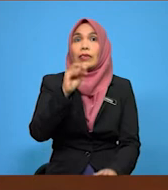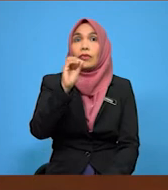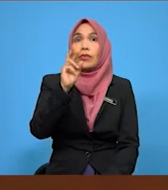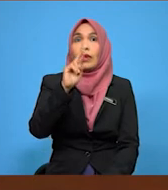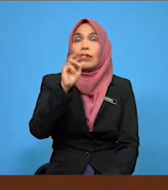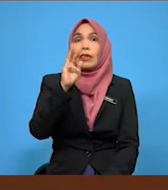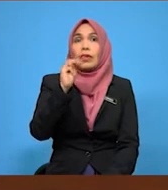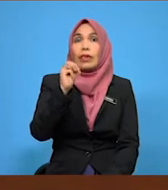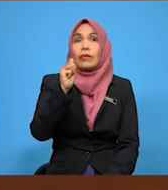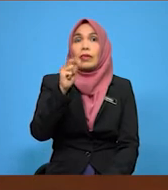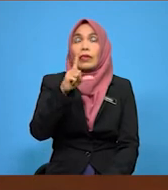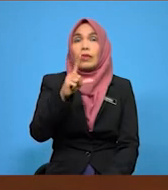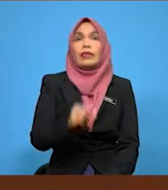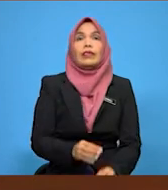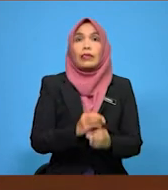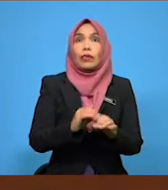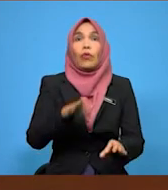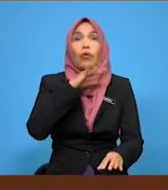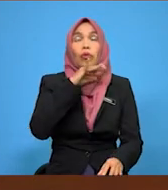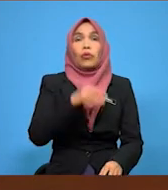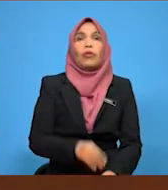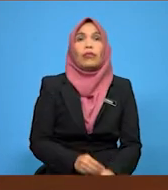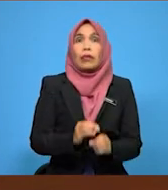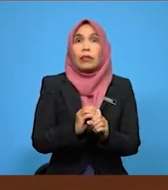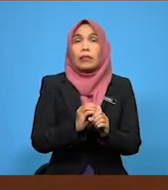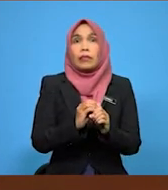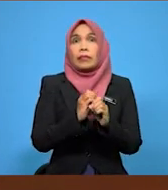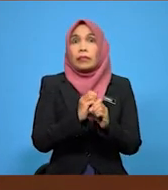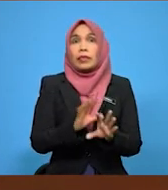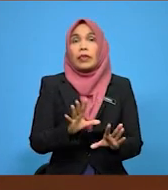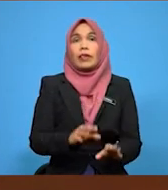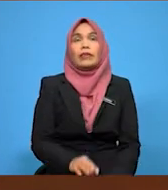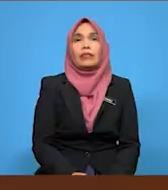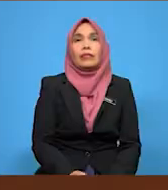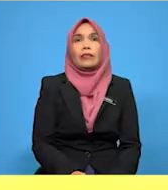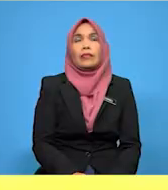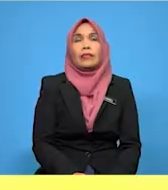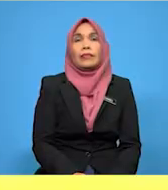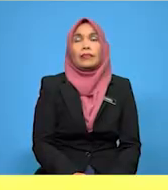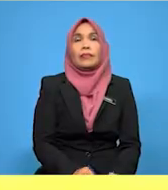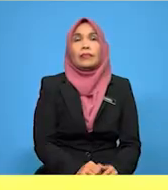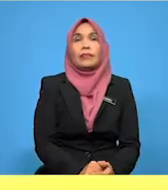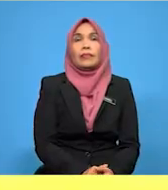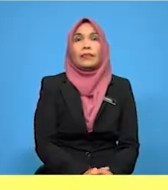pecah, telur yang terlalu kotor dan cengkerang bertumpuk-tumpuk.